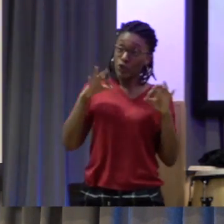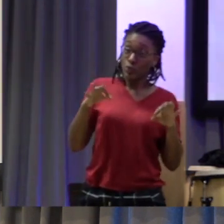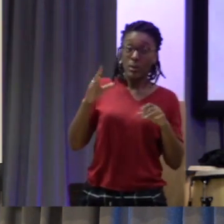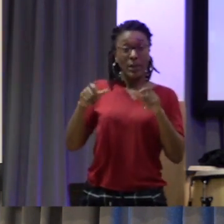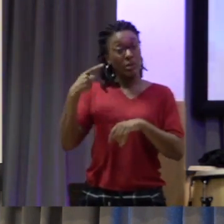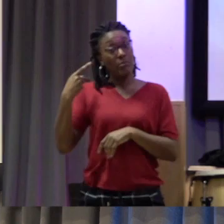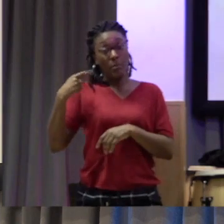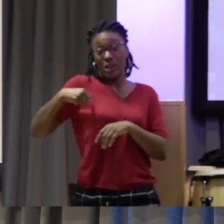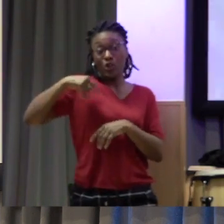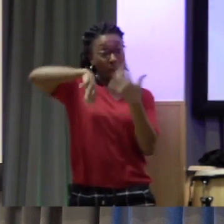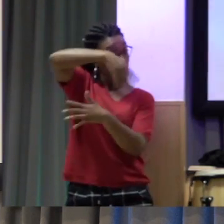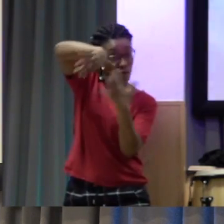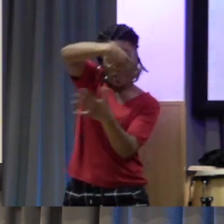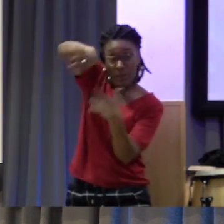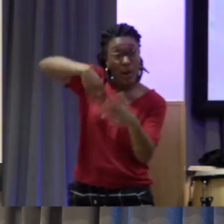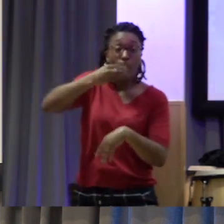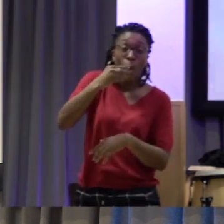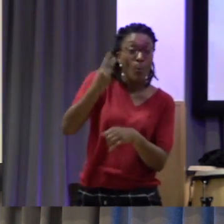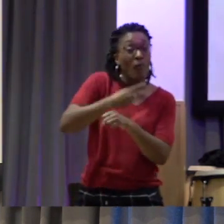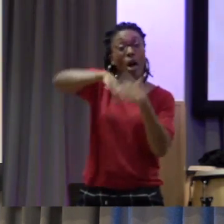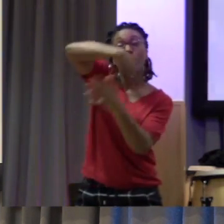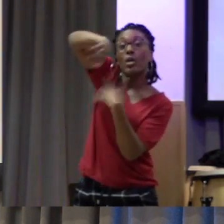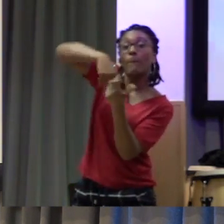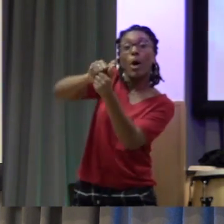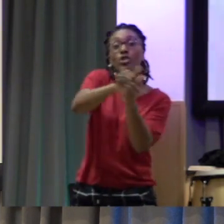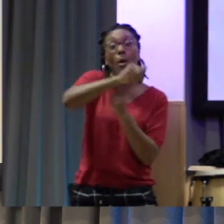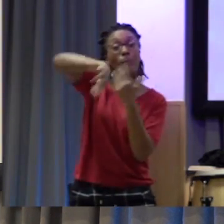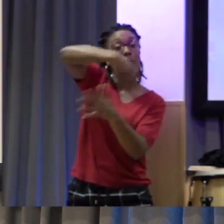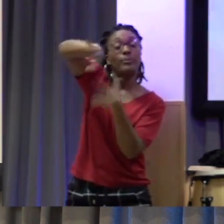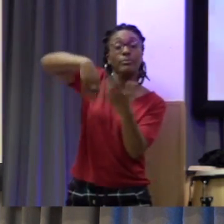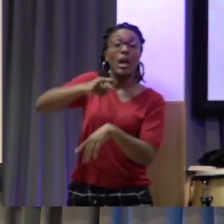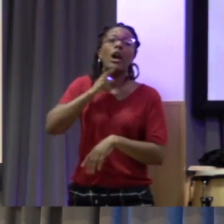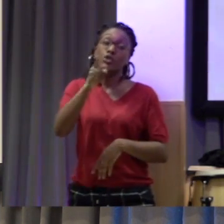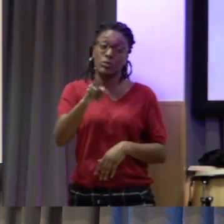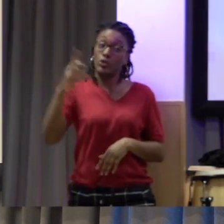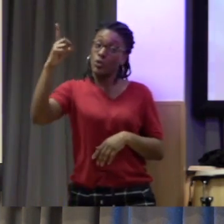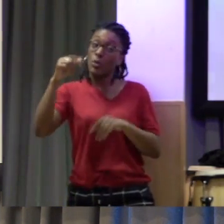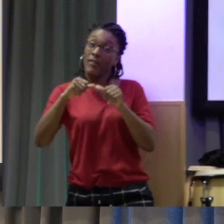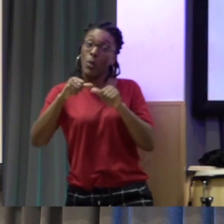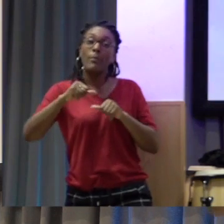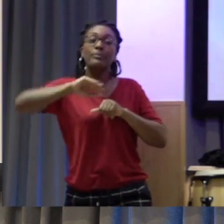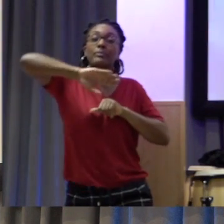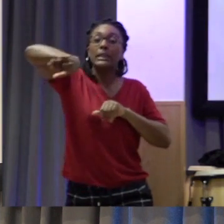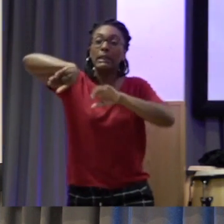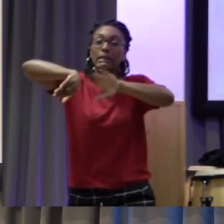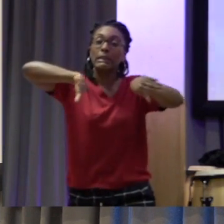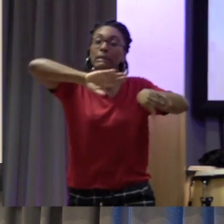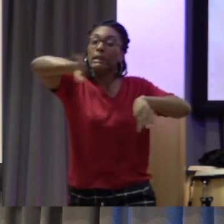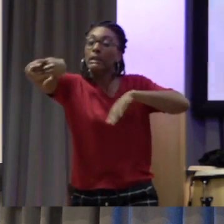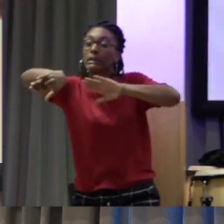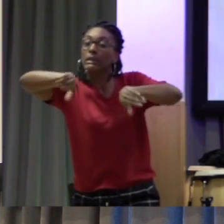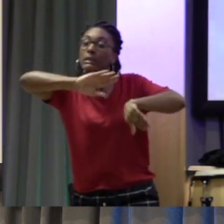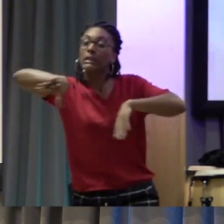méchants, de bons et de mauvais qui vivent ensemble. Mais un jour, nous serons l'objet d'un tri.